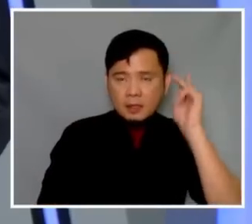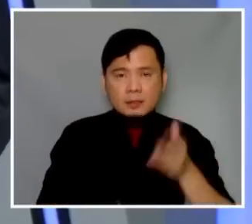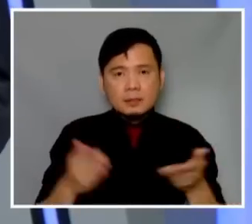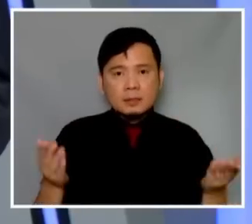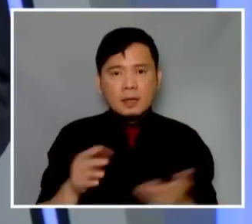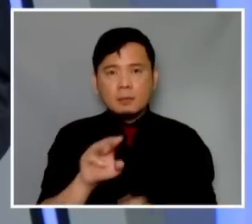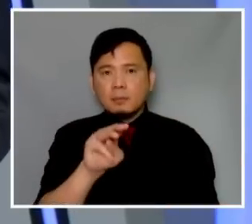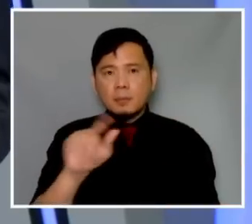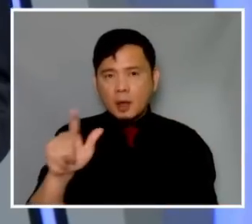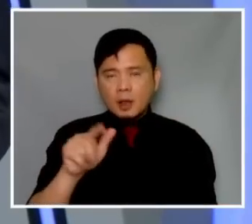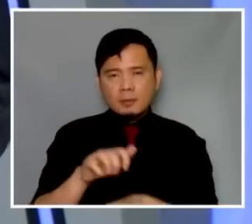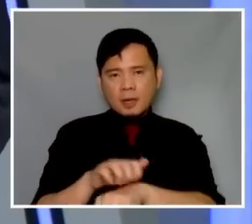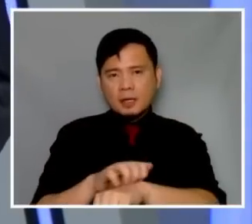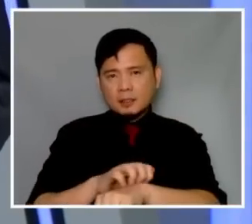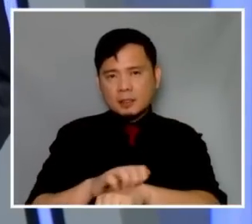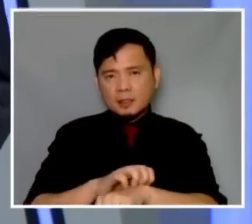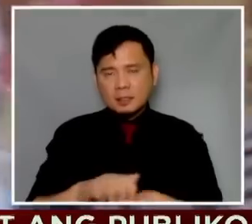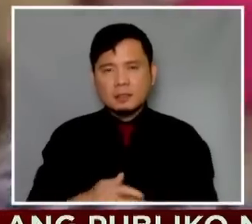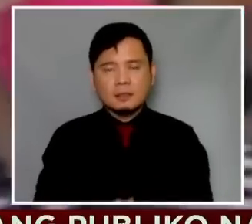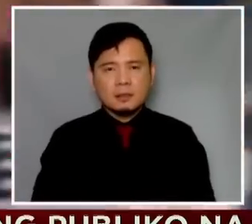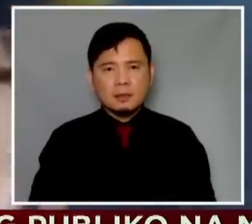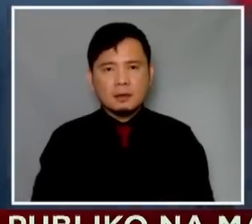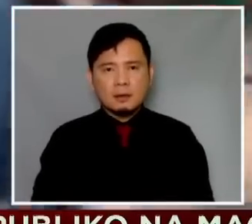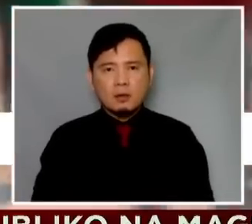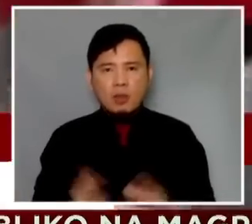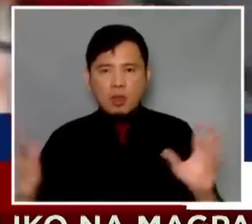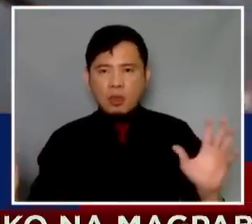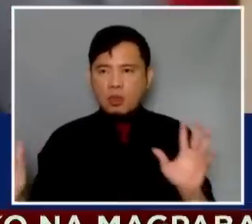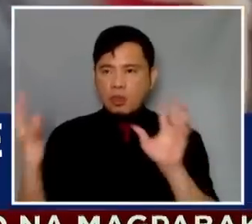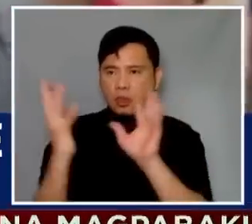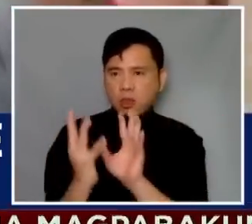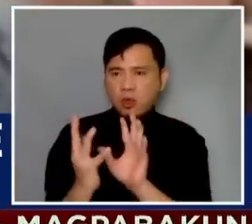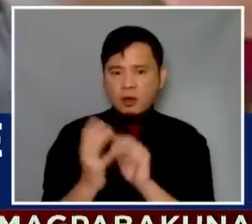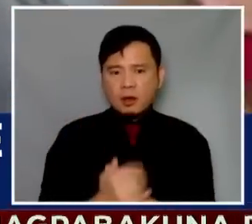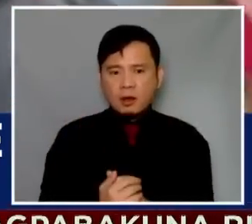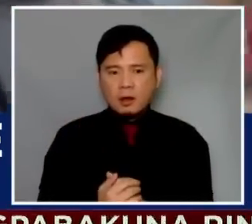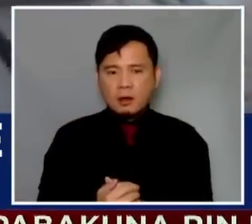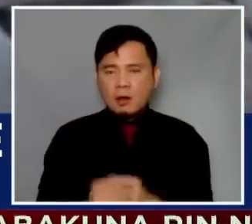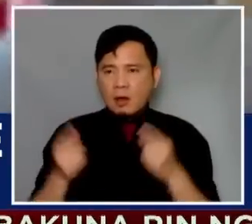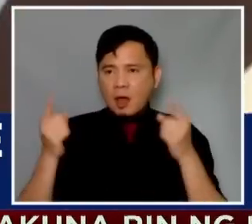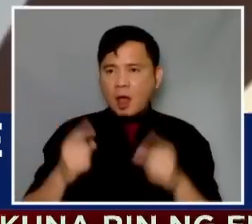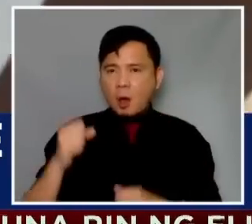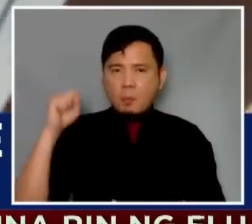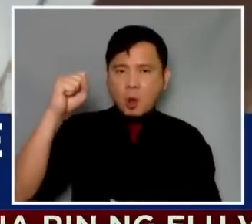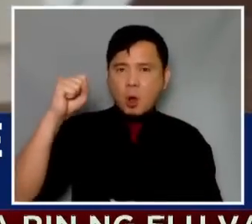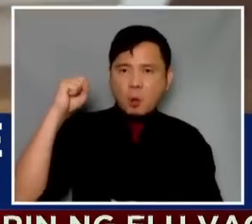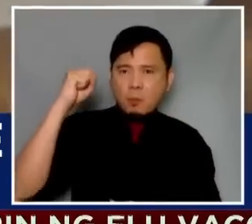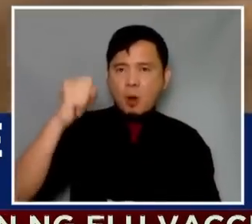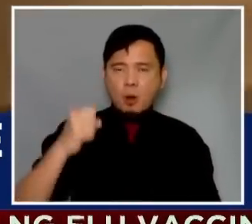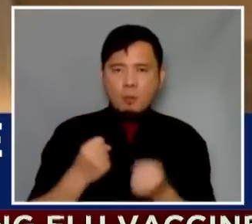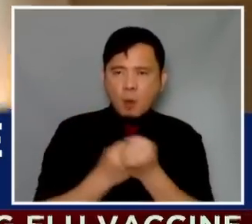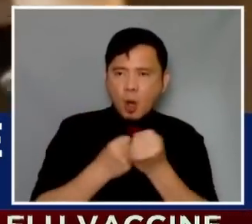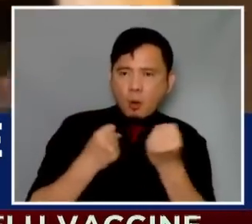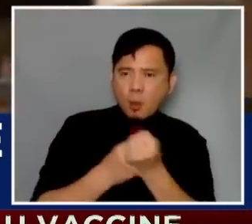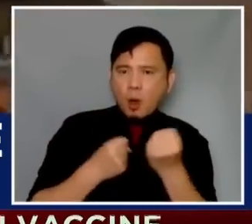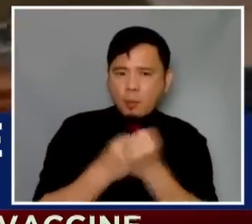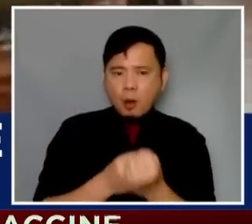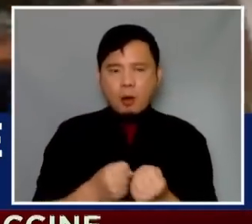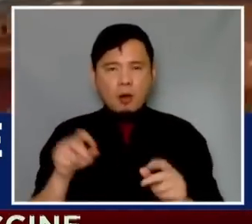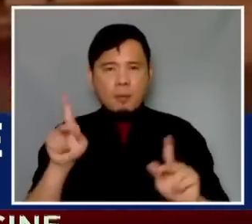sa Makati City. Pareho kasing nagpakita ng pasensya o presensya at lakas ang supporters ng mamasyal sa